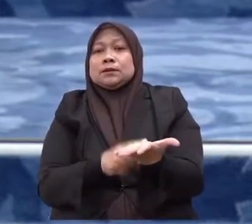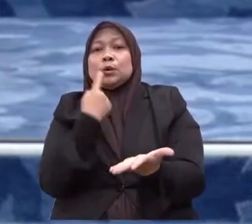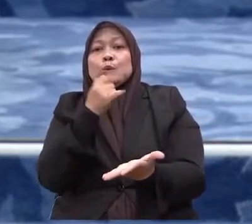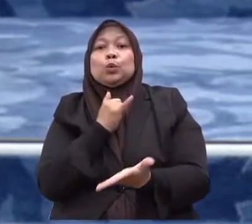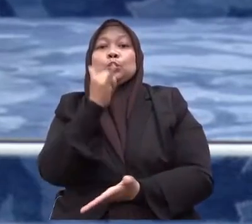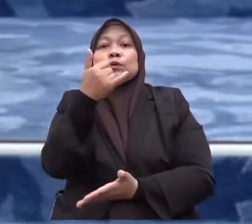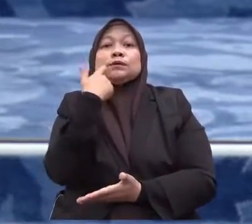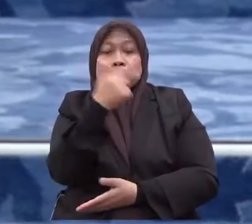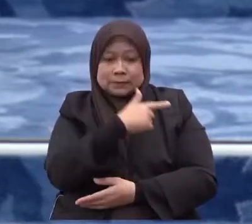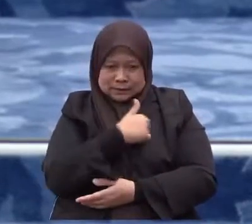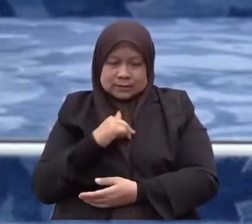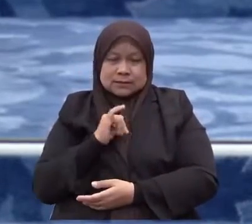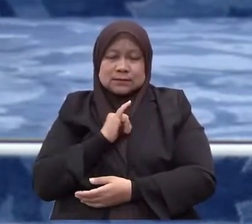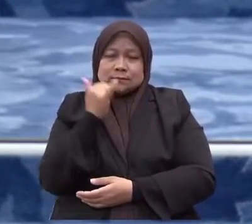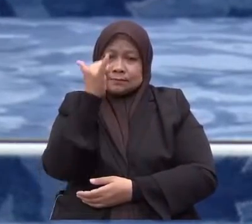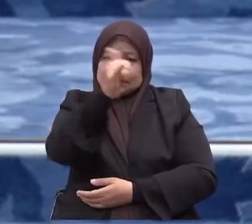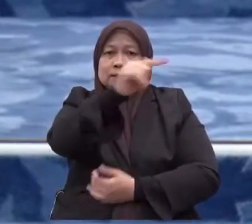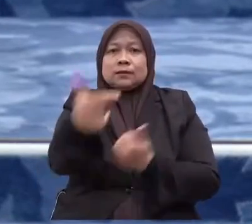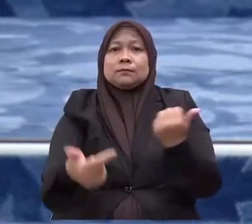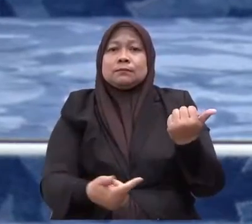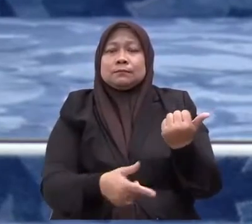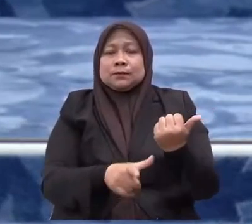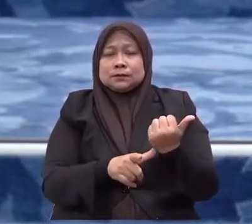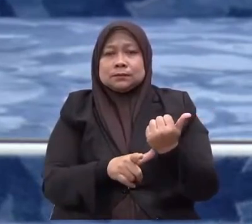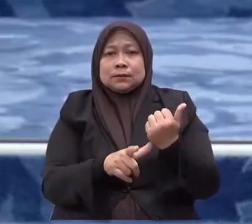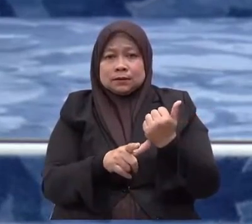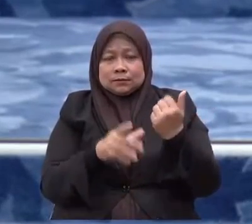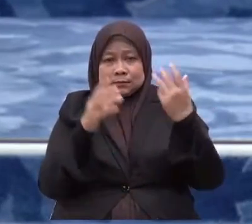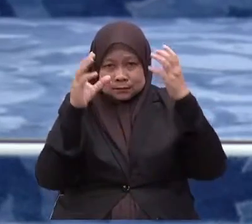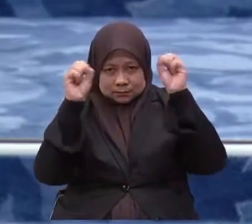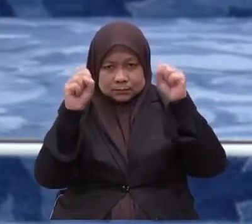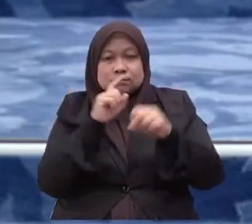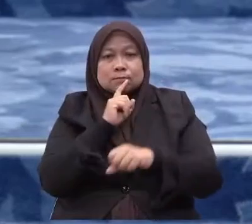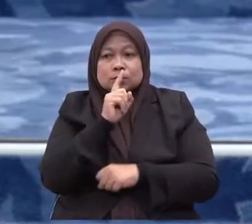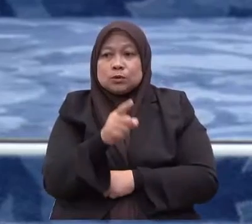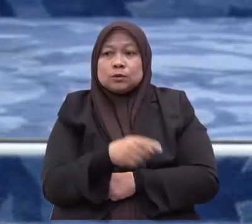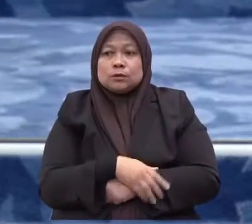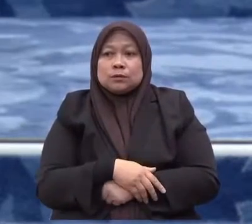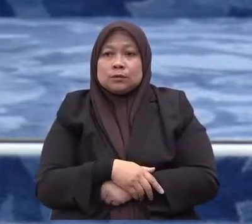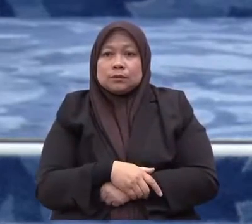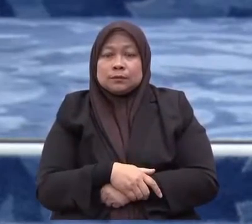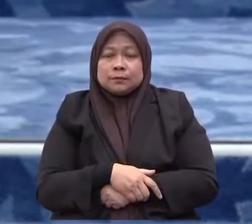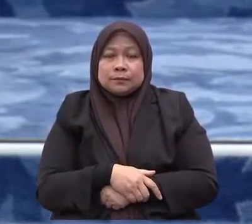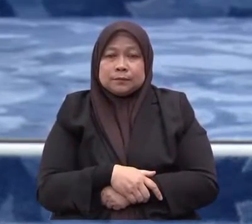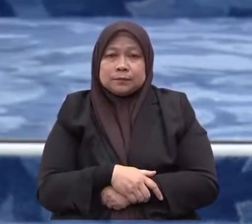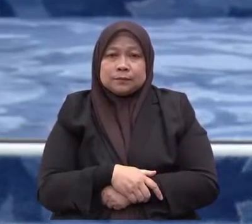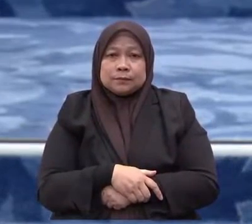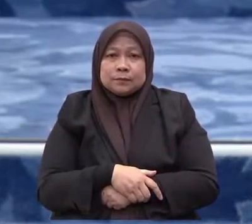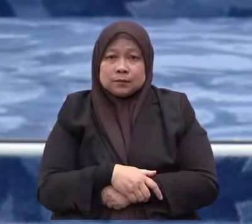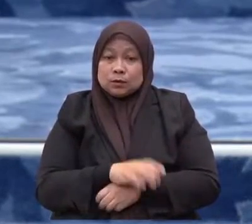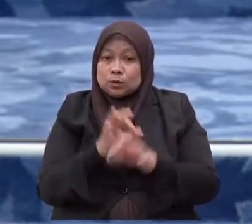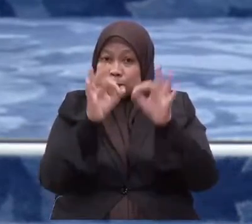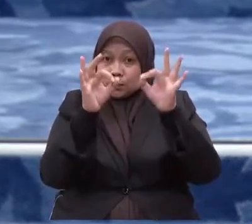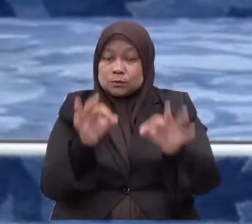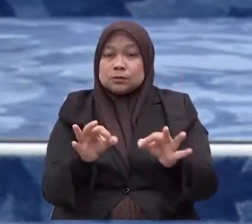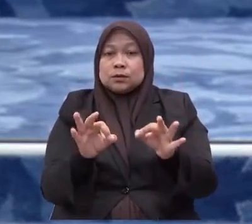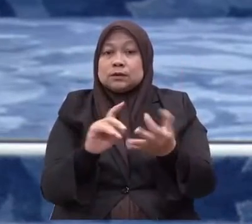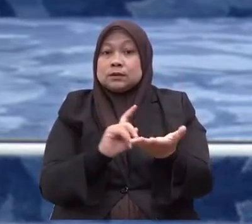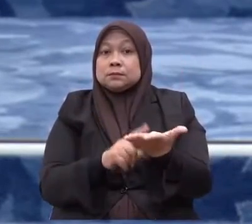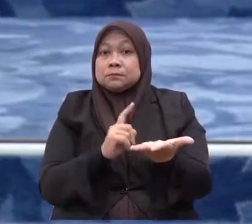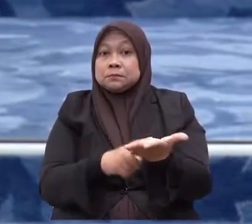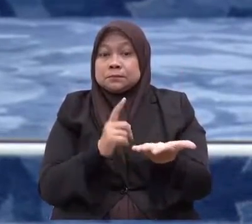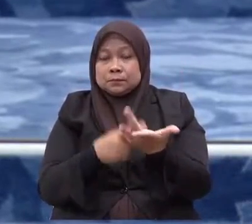Soeharto itu saya menteri untuk membawa memberikan mengambil keputusan